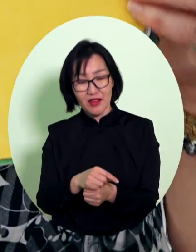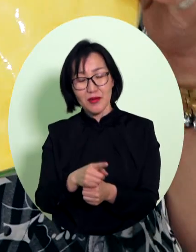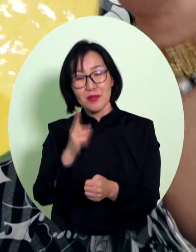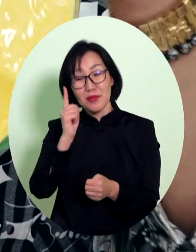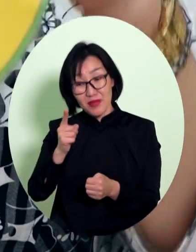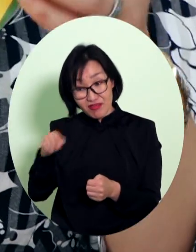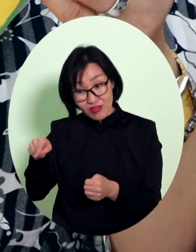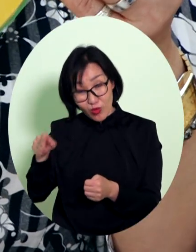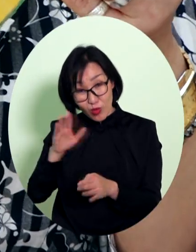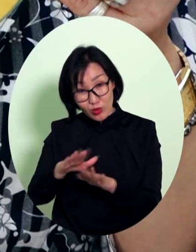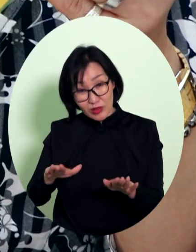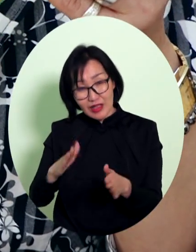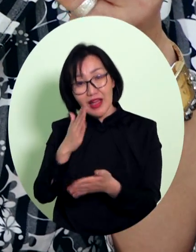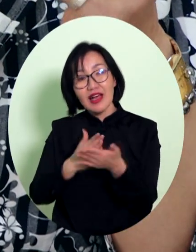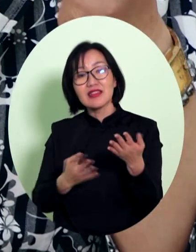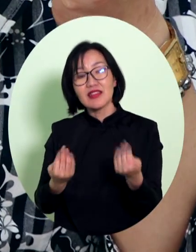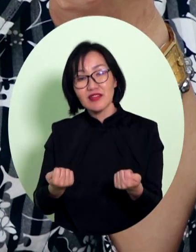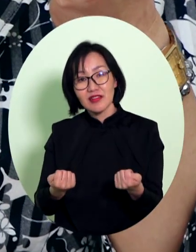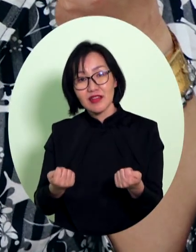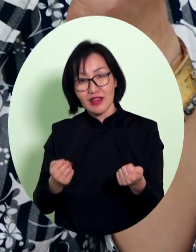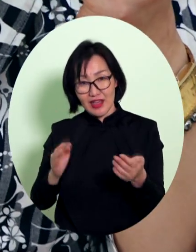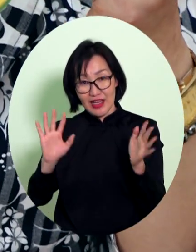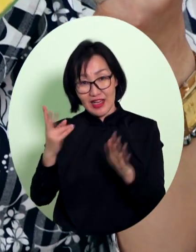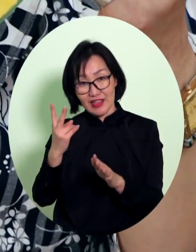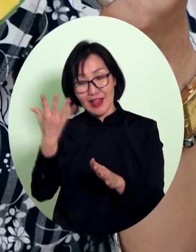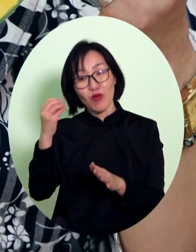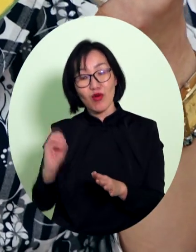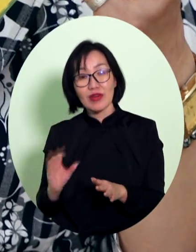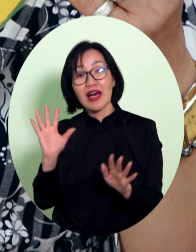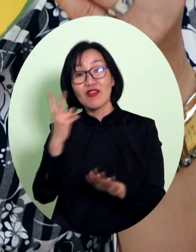хагас буюу 50% нь 12 настай сурагч.